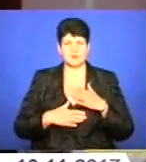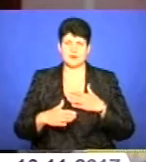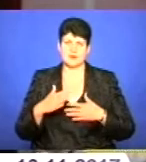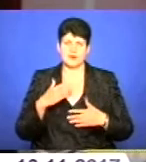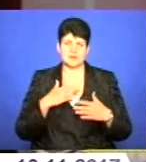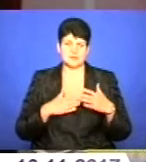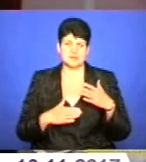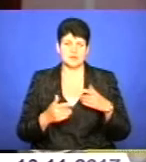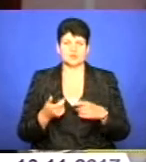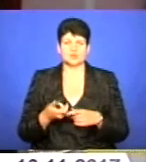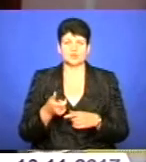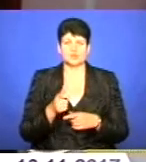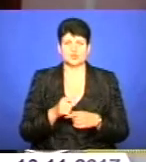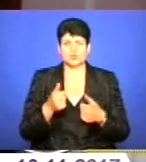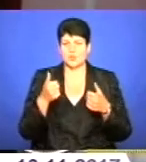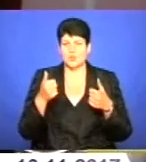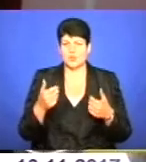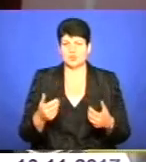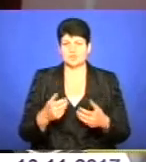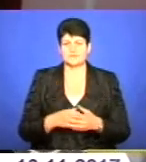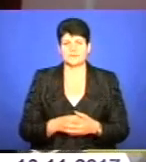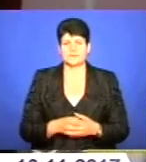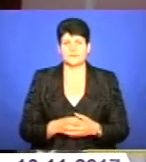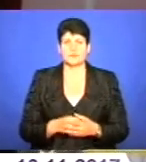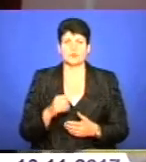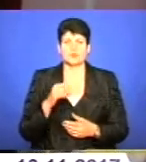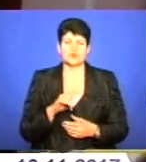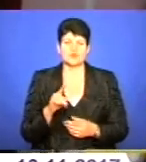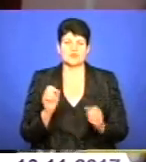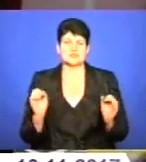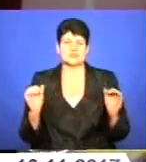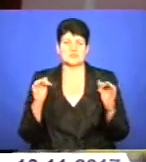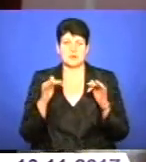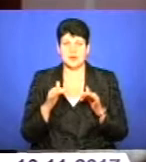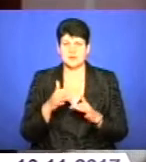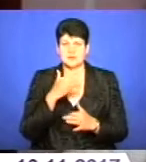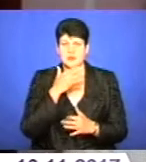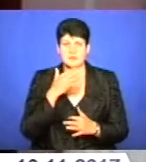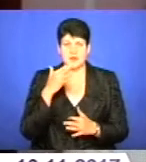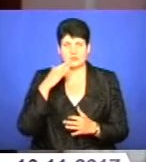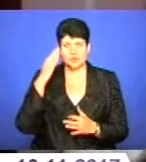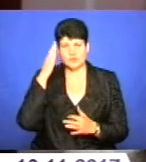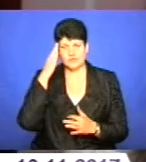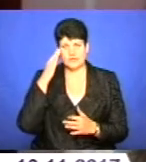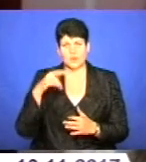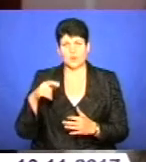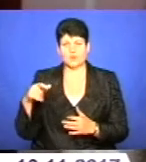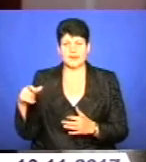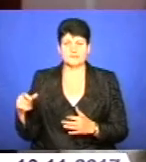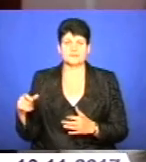дуже хороша. Тому що зібралися багато талановитих людей